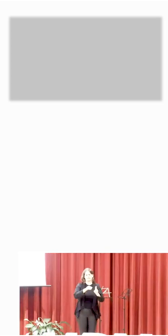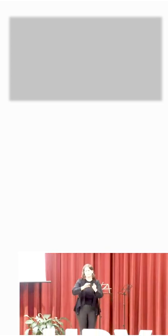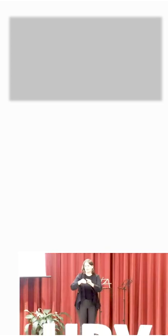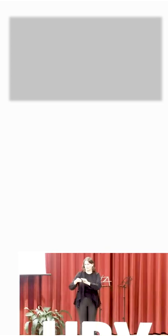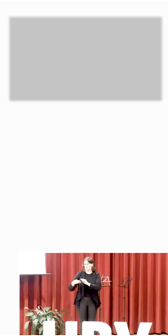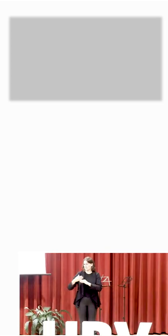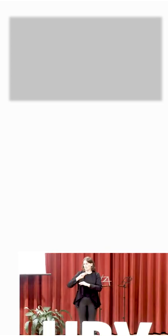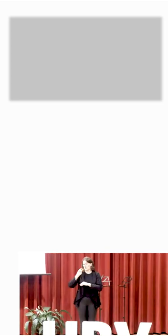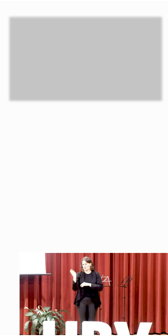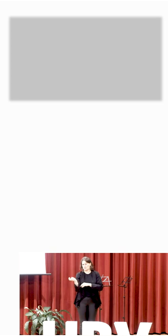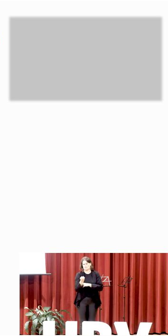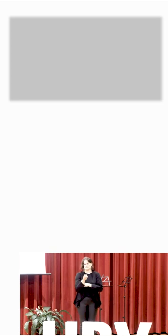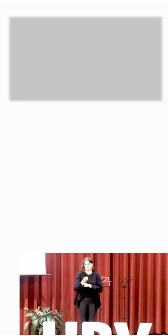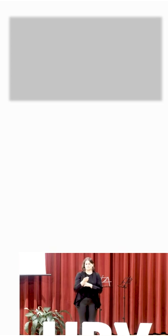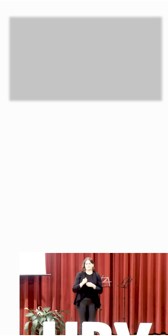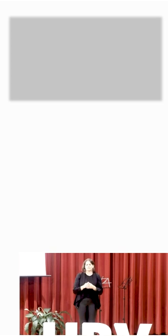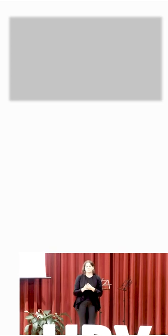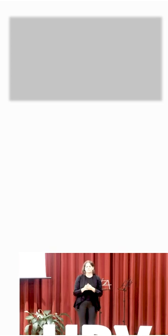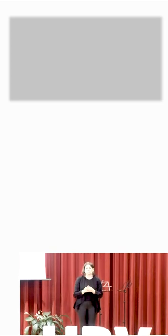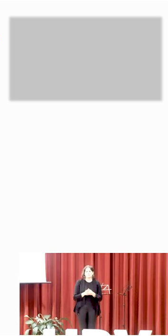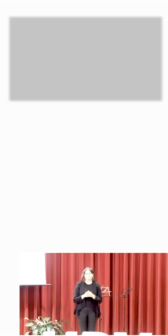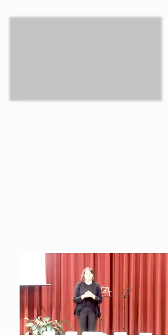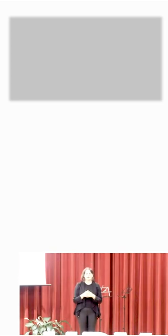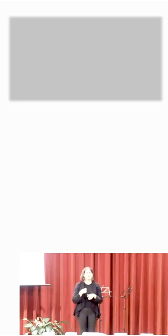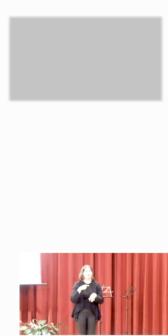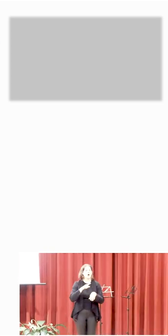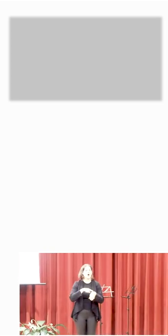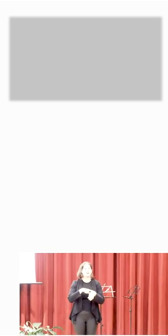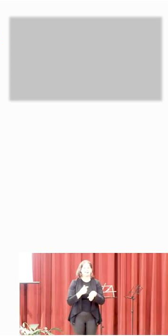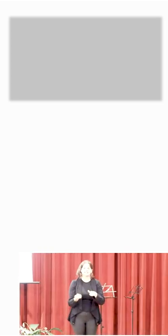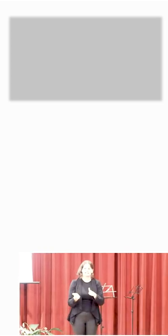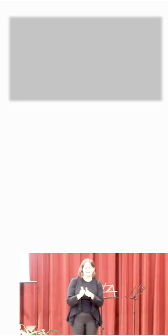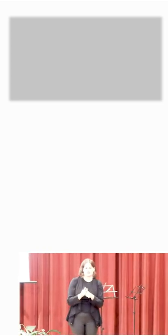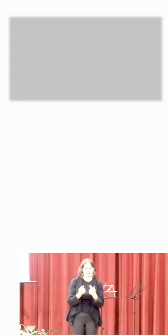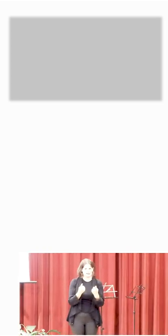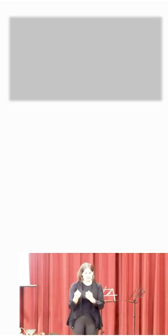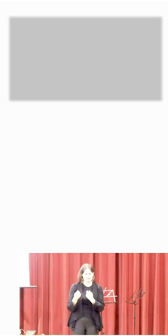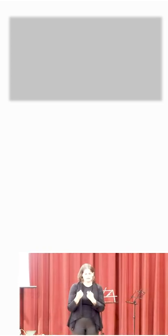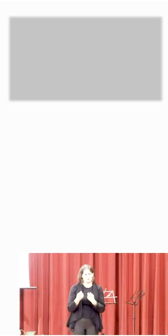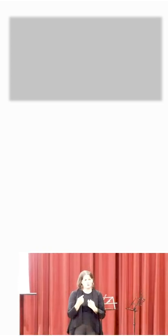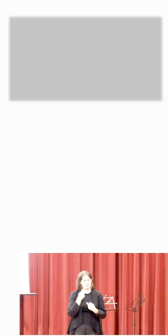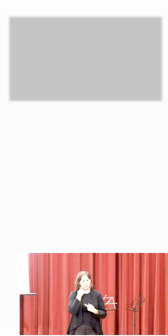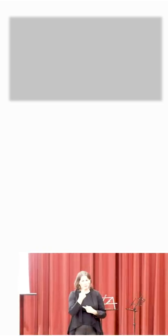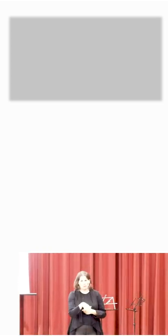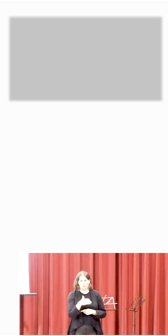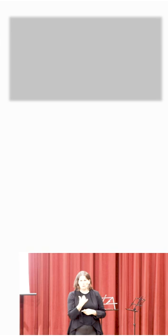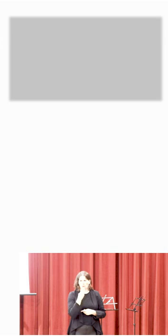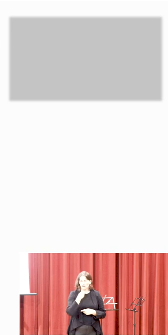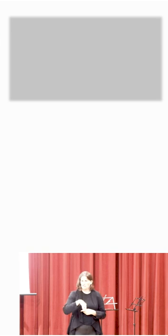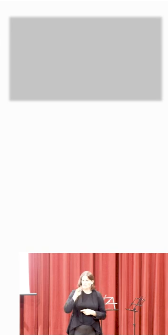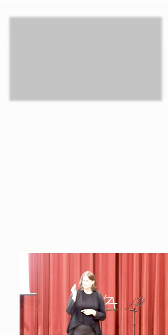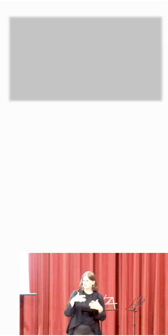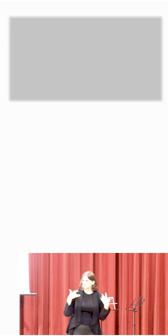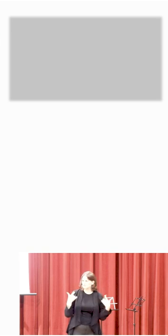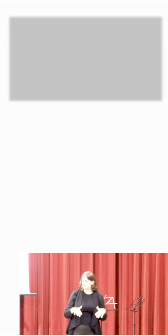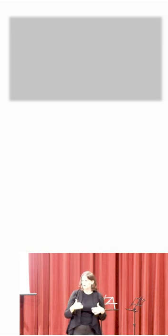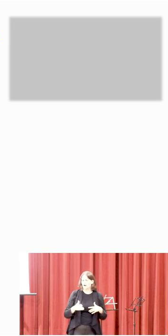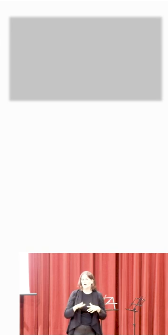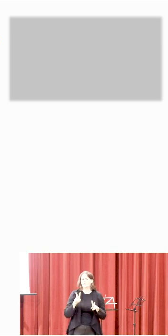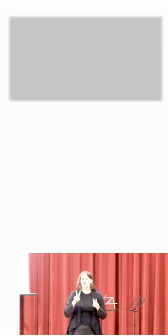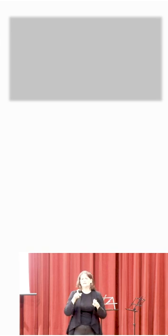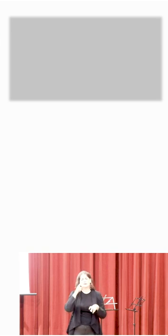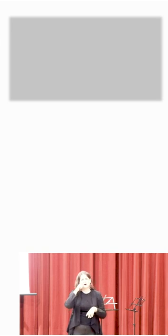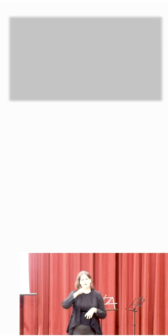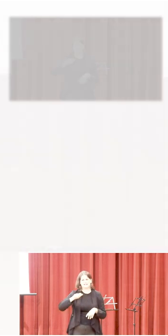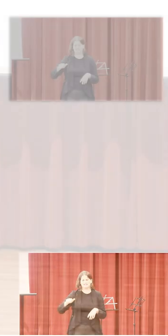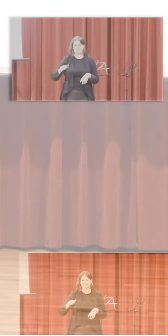no? Però on està la part humanística? A l'escola només s'ensenyen coneixements? O s'ensenyen valors? O s'ensenya a